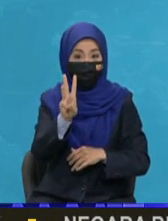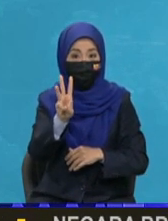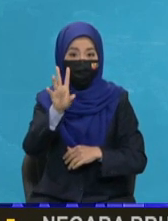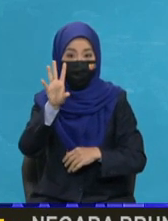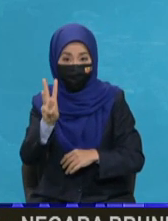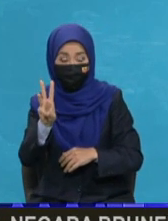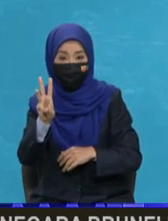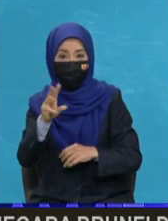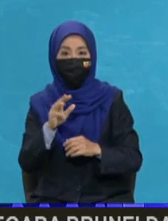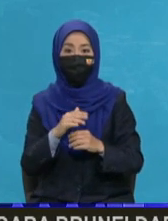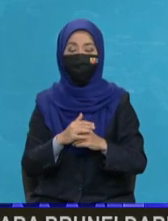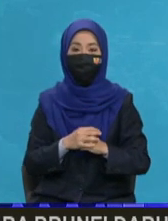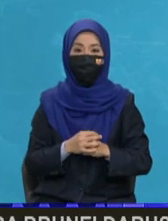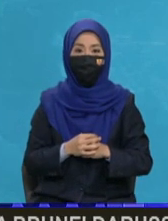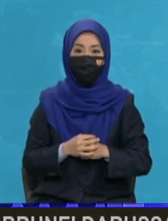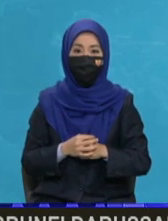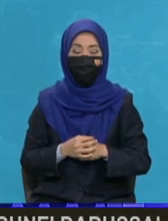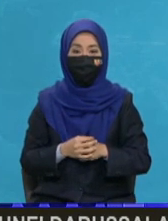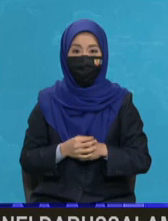4566 cast